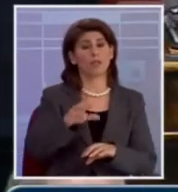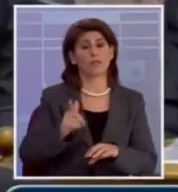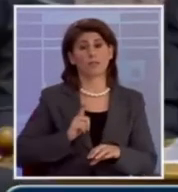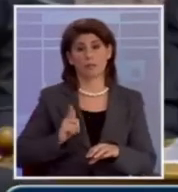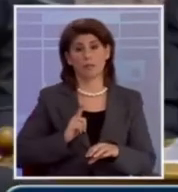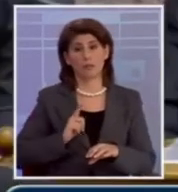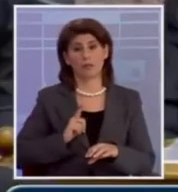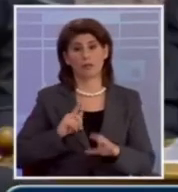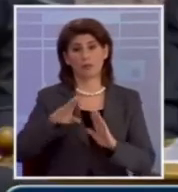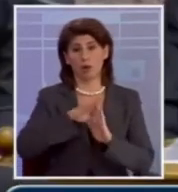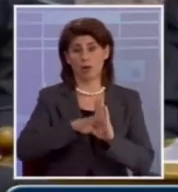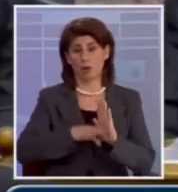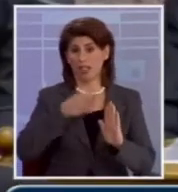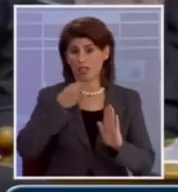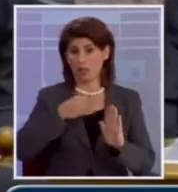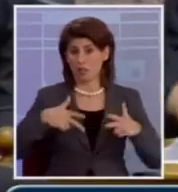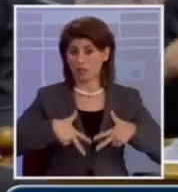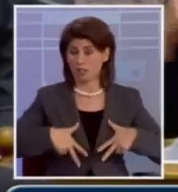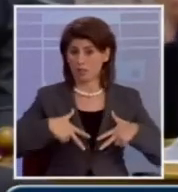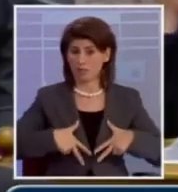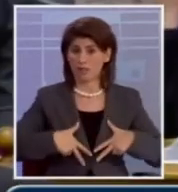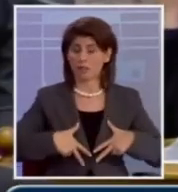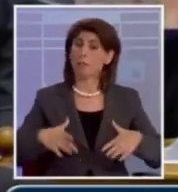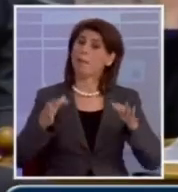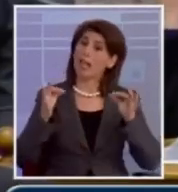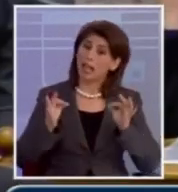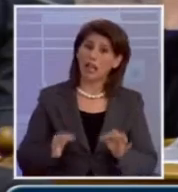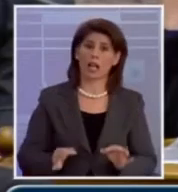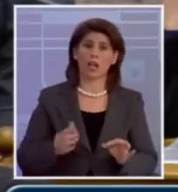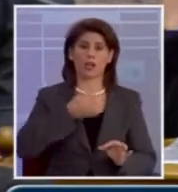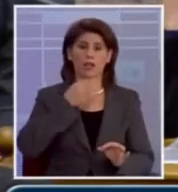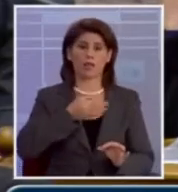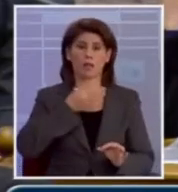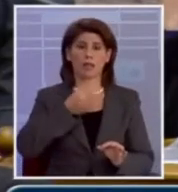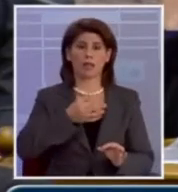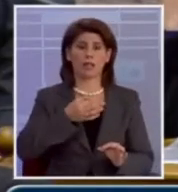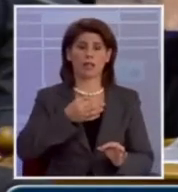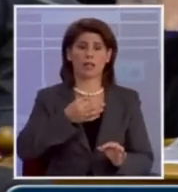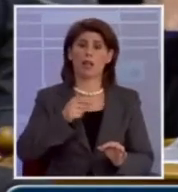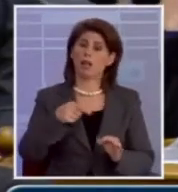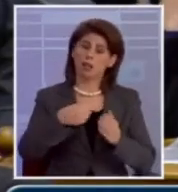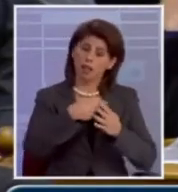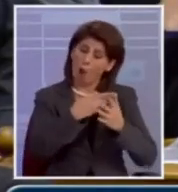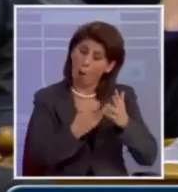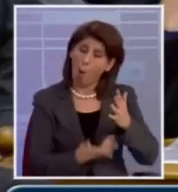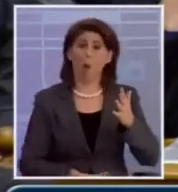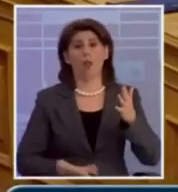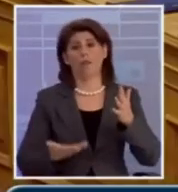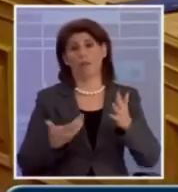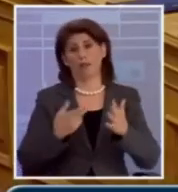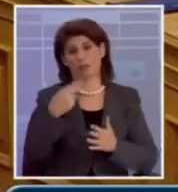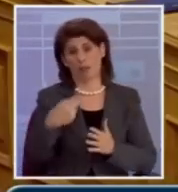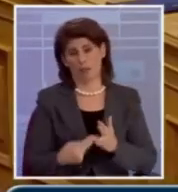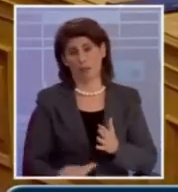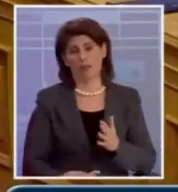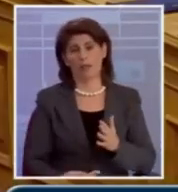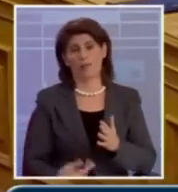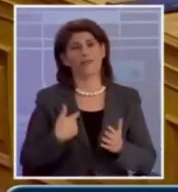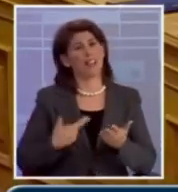τις προγραμματικές δηλώσεις της κυβέρνησης, μια κανονική ομιλία επ' αυτών των ζητημάτων.